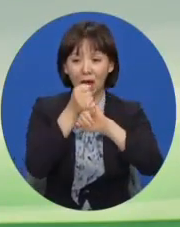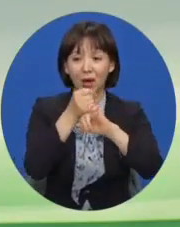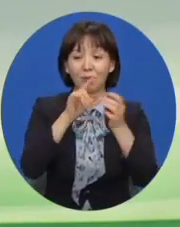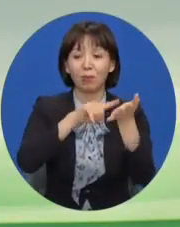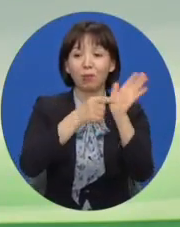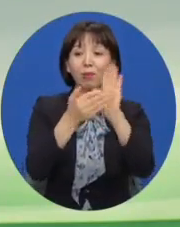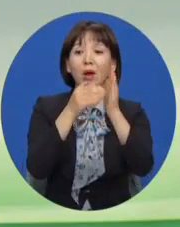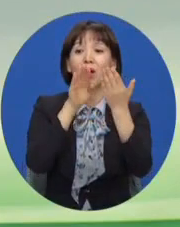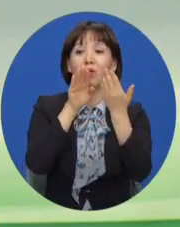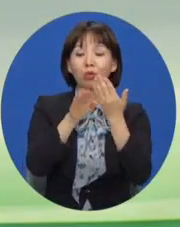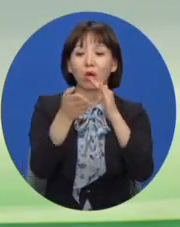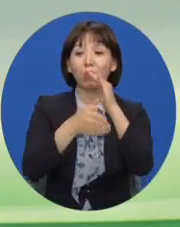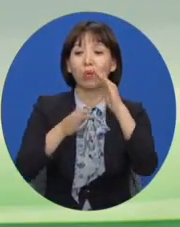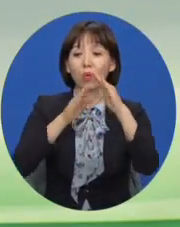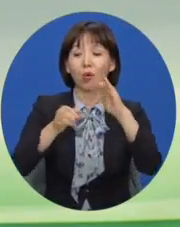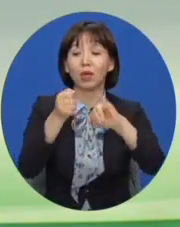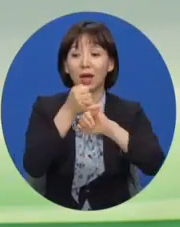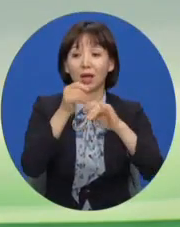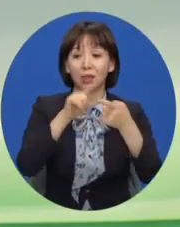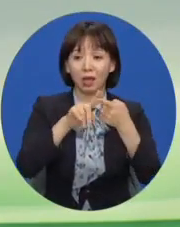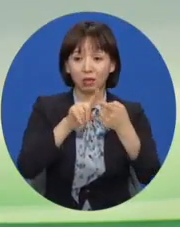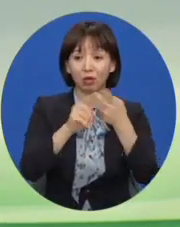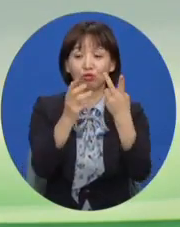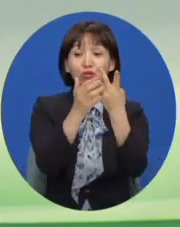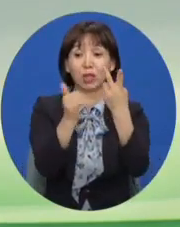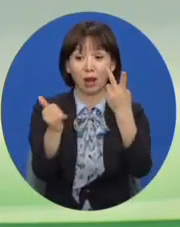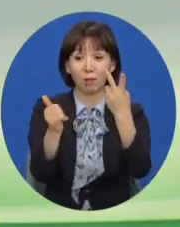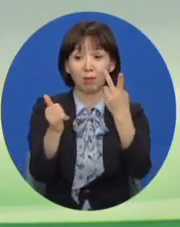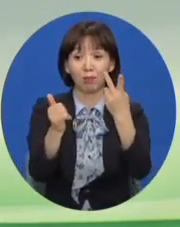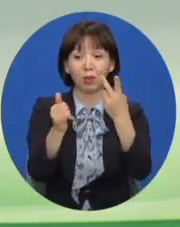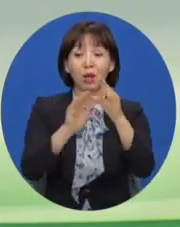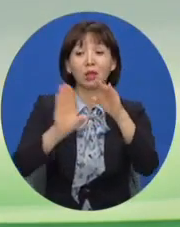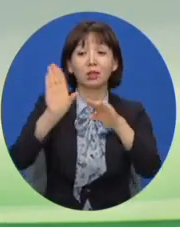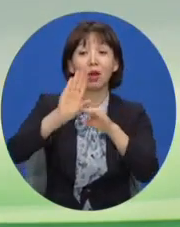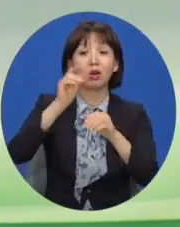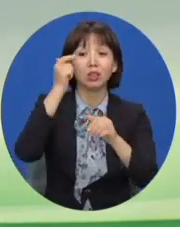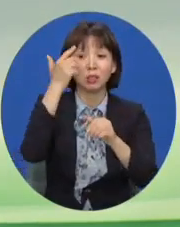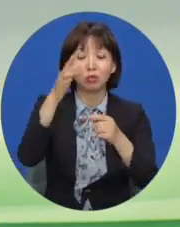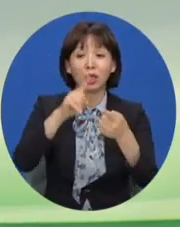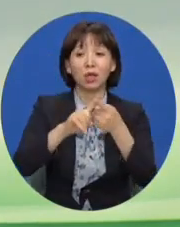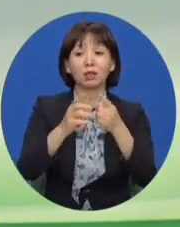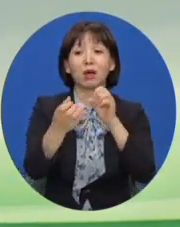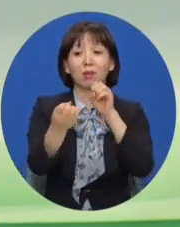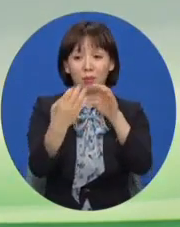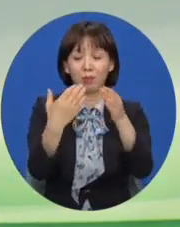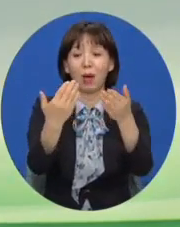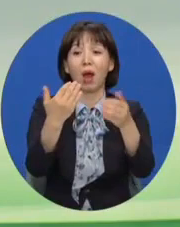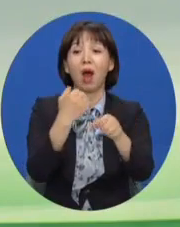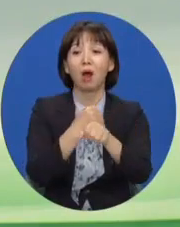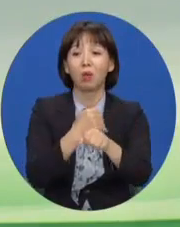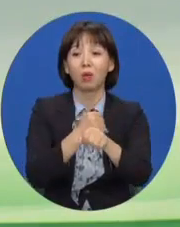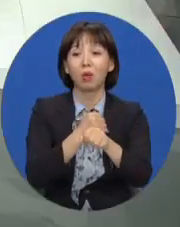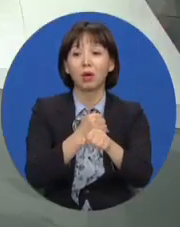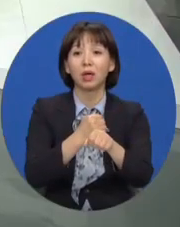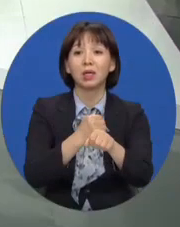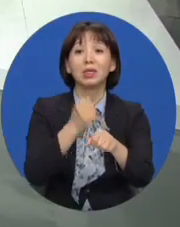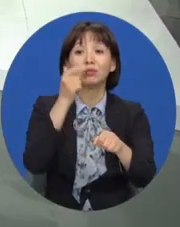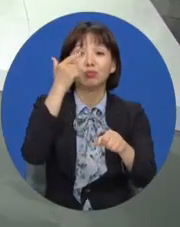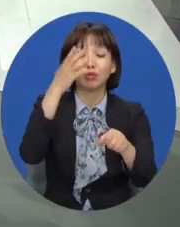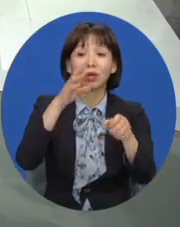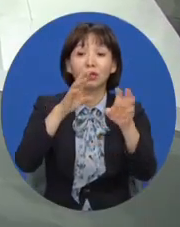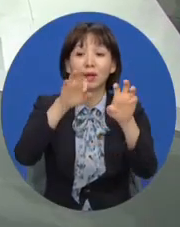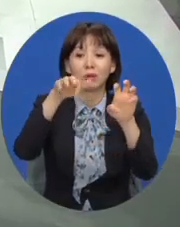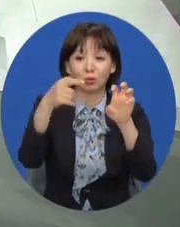이후에 이 공약에 대해서 상대방 후보 두 분으로부터 보충 질문을 한 가지씩 받게 됩니다. 이때 질문 시간은 30초,